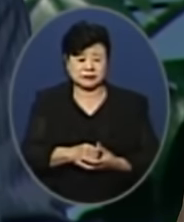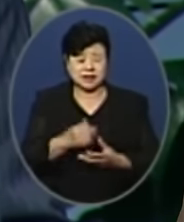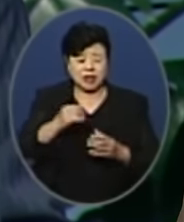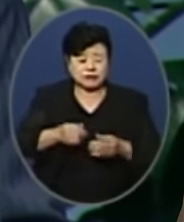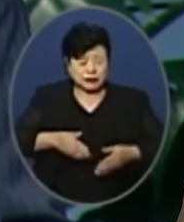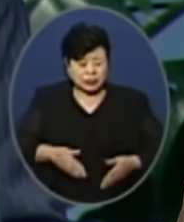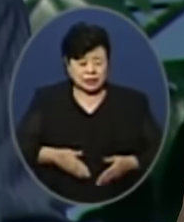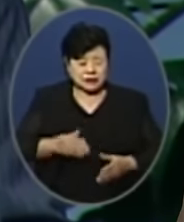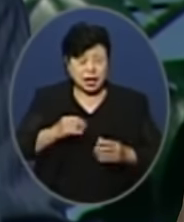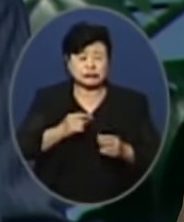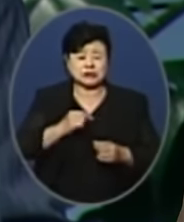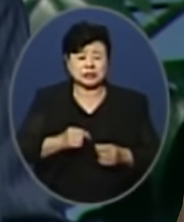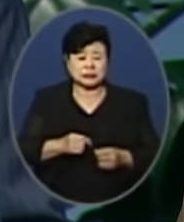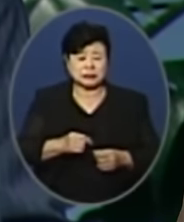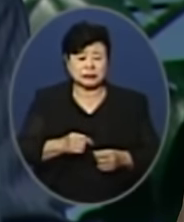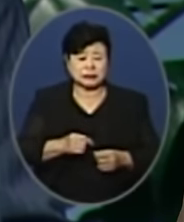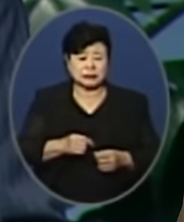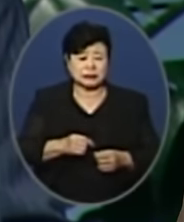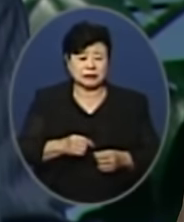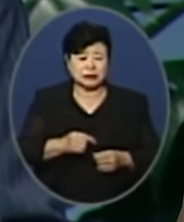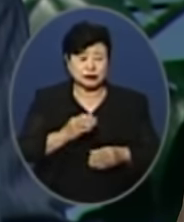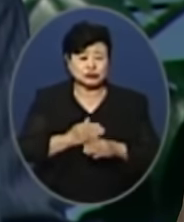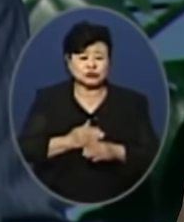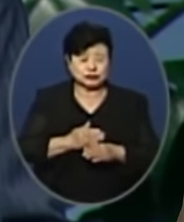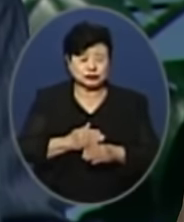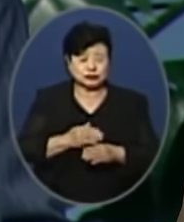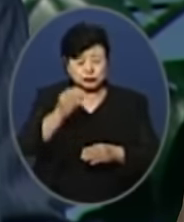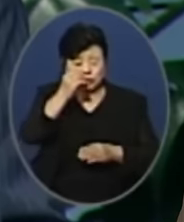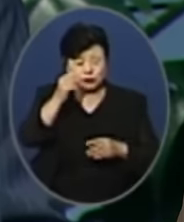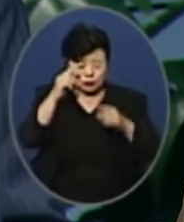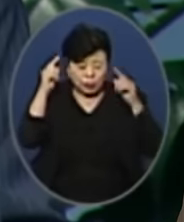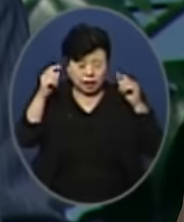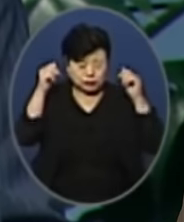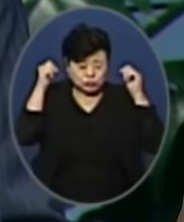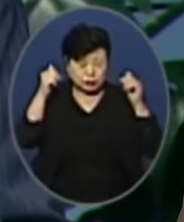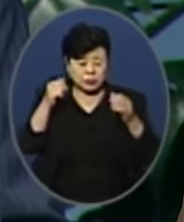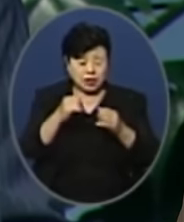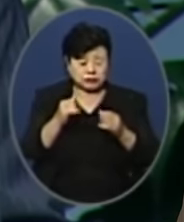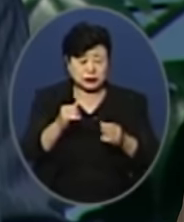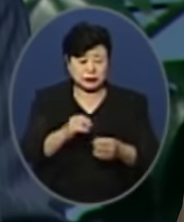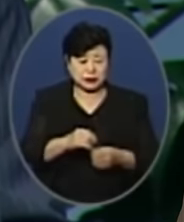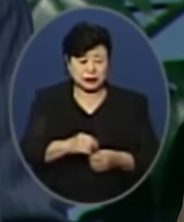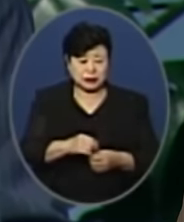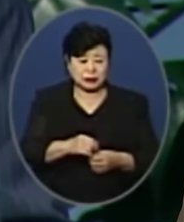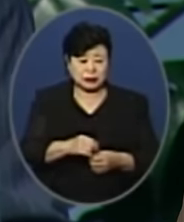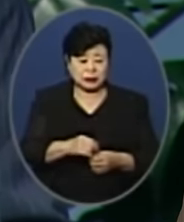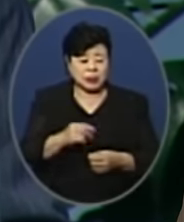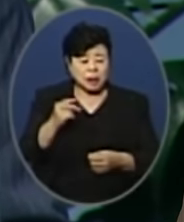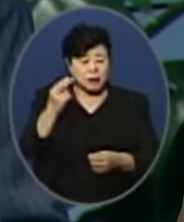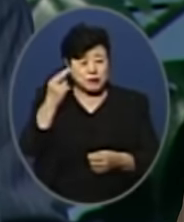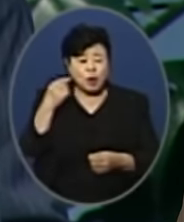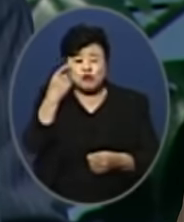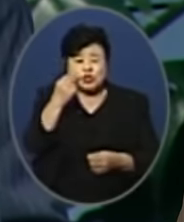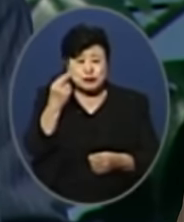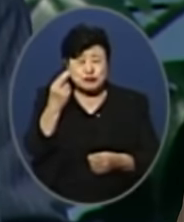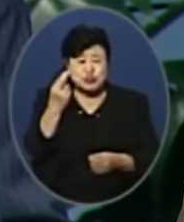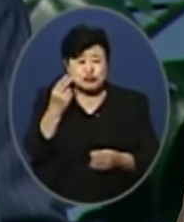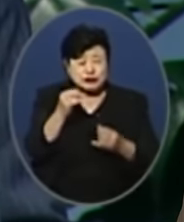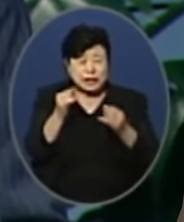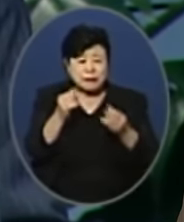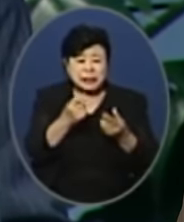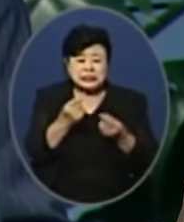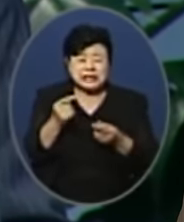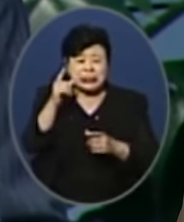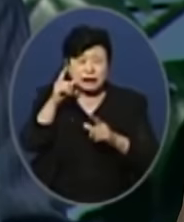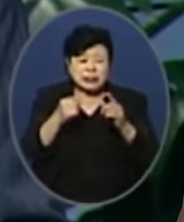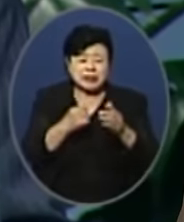태어나서 한국에 중고등학교 대학을 나가서 한국 사람이 되는데 미국 사람에서 태어나서